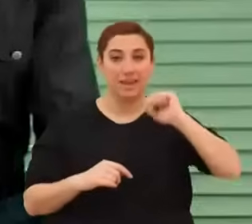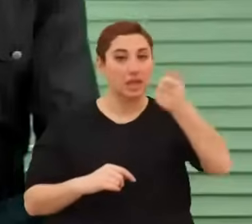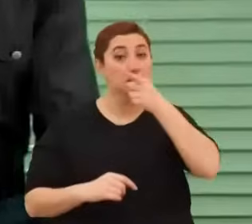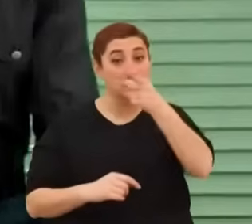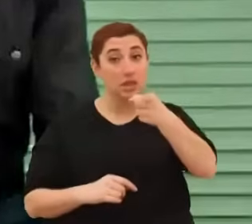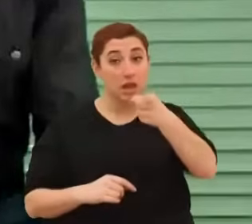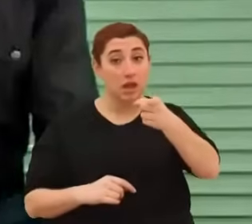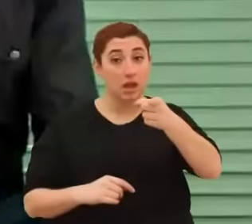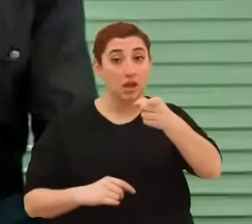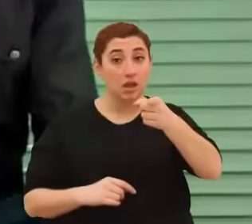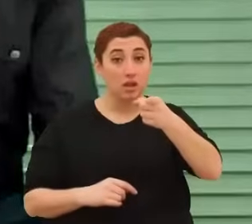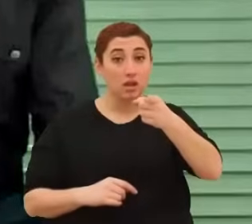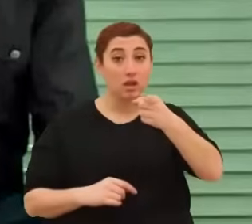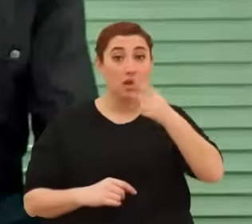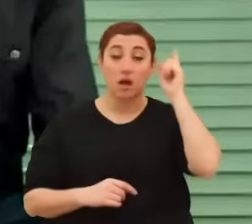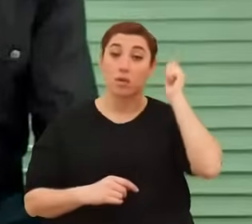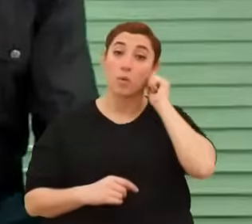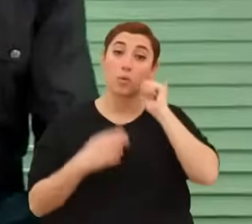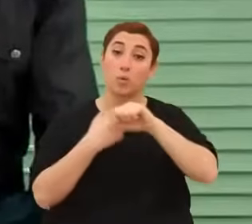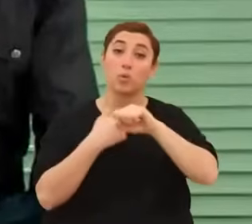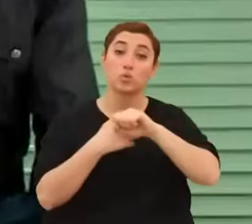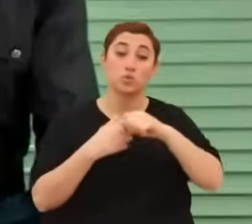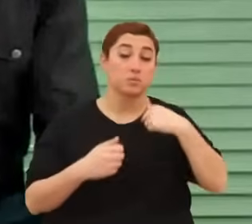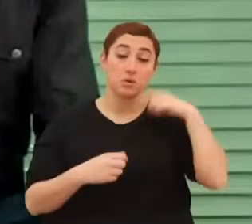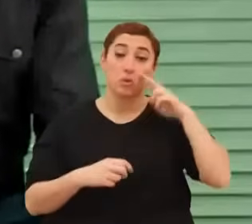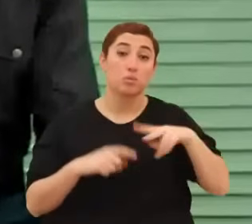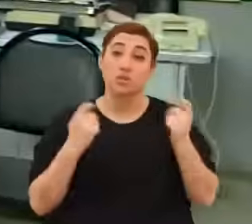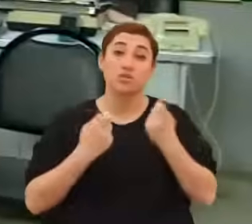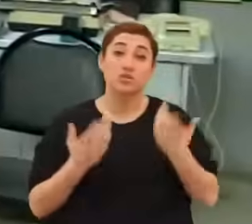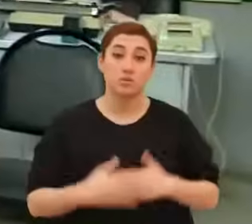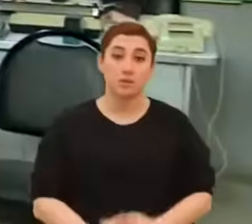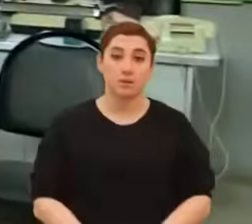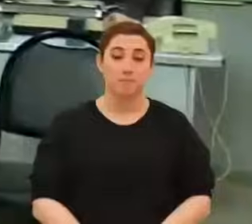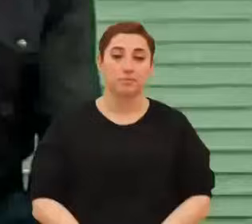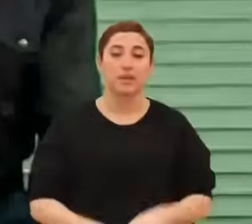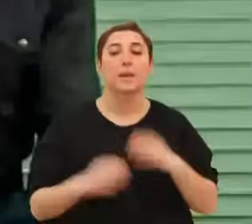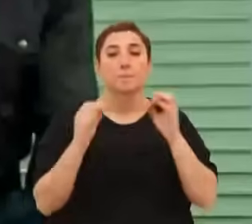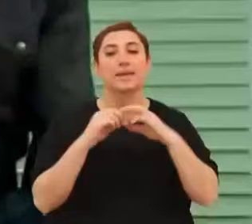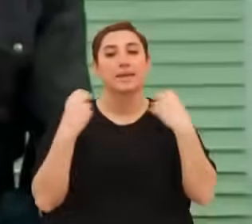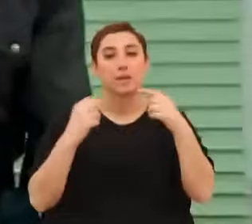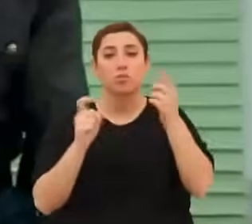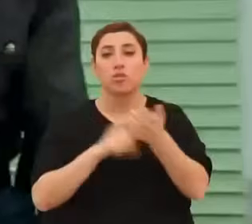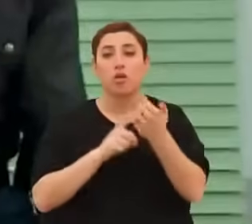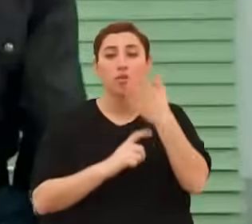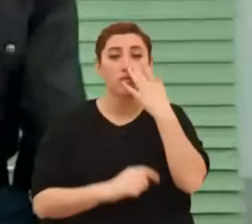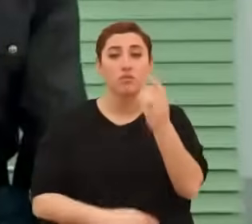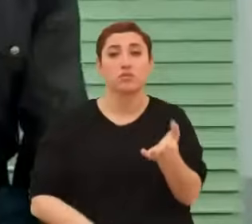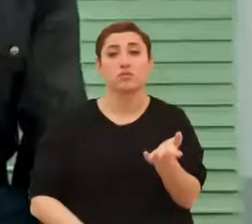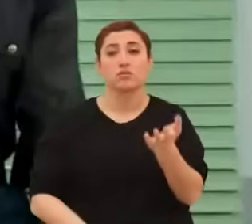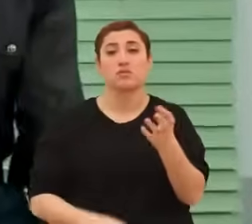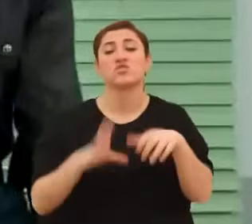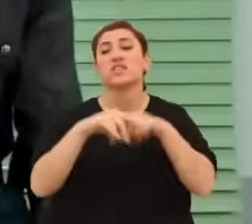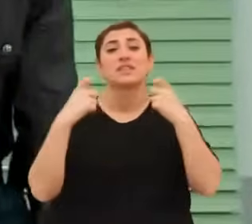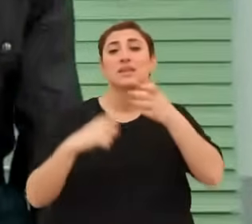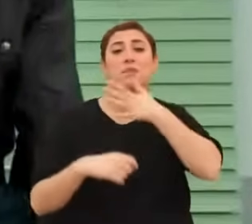yarın sana, Allah göstermesin canımıza bile kast edebilirler. Ya iyi de Bekir, tavuk bu tavuk.